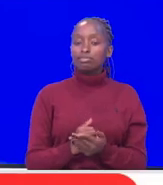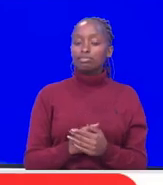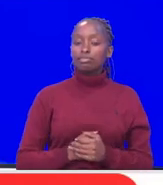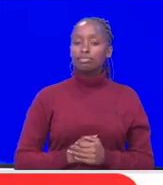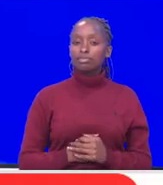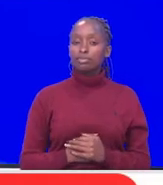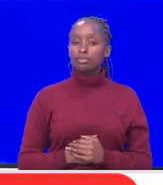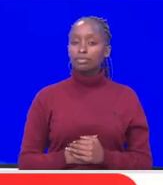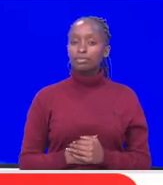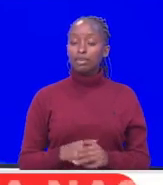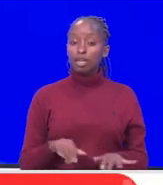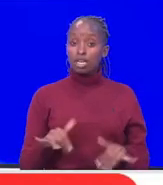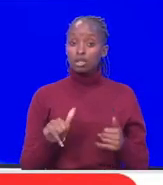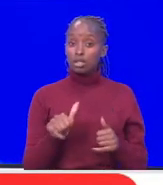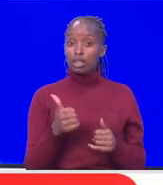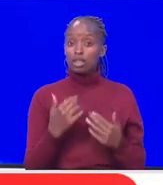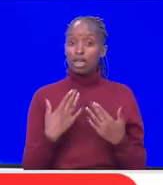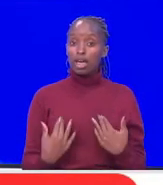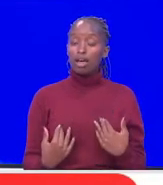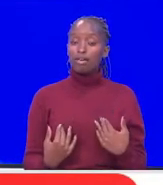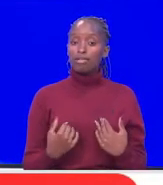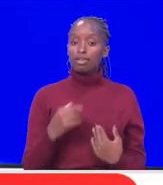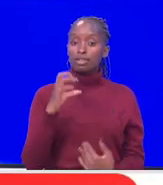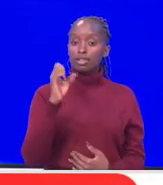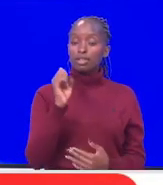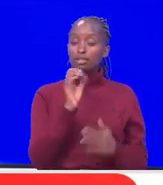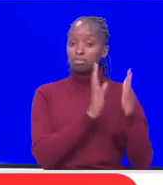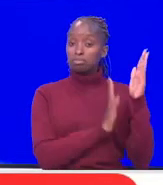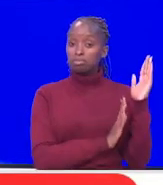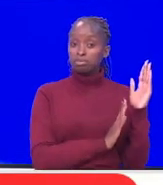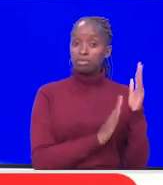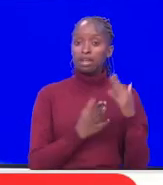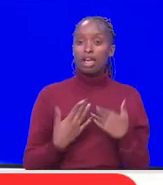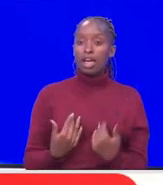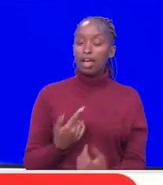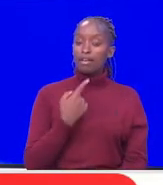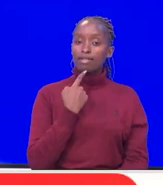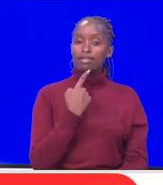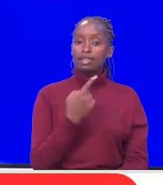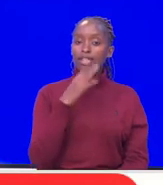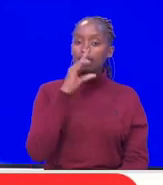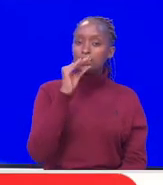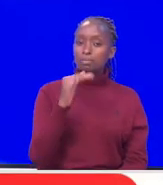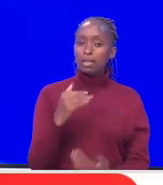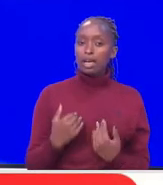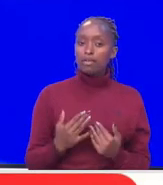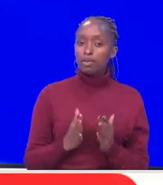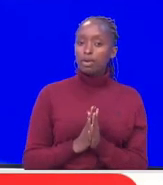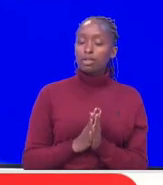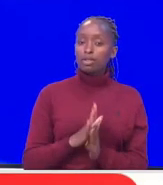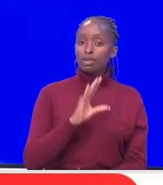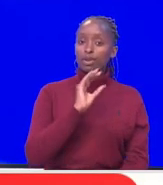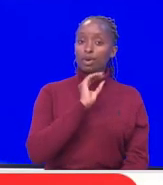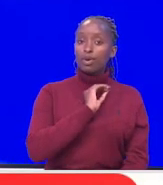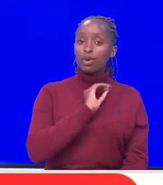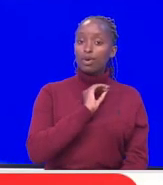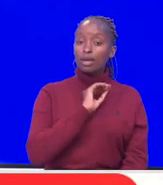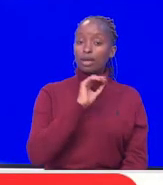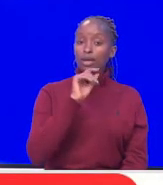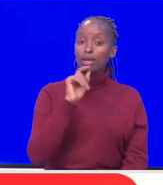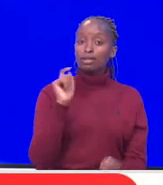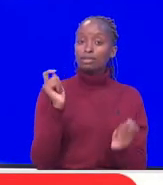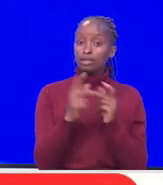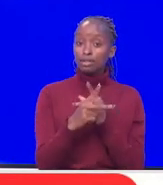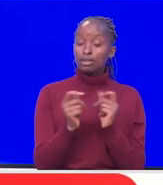Taarifa nyingine, waziri wa usalama na mambo ya ndani Profesa Kithure Kindiki amewasiliana na mmiliki wa mtandao wa TikTok